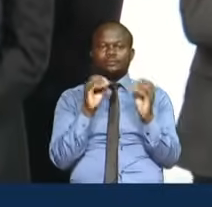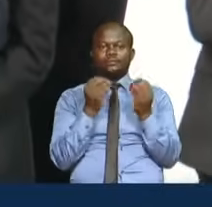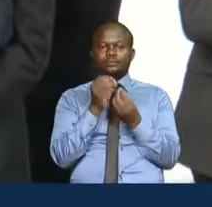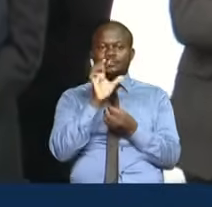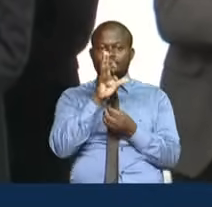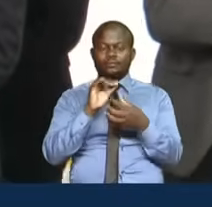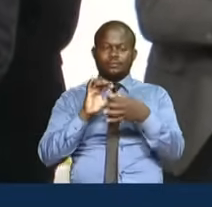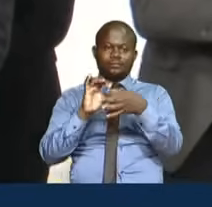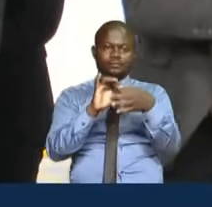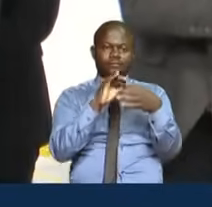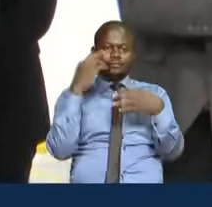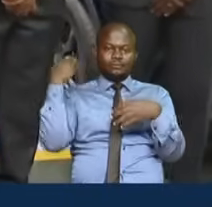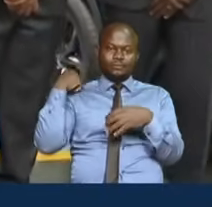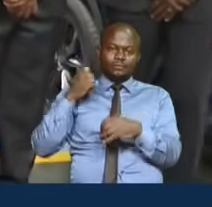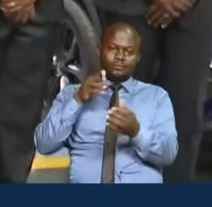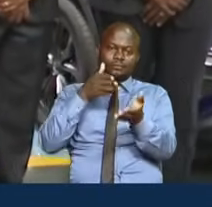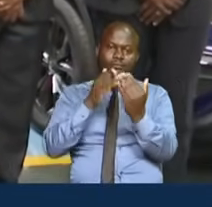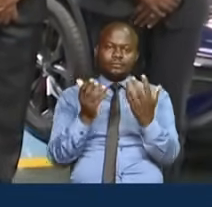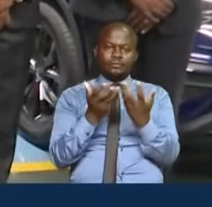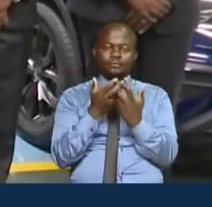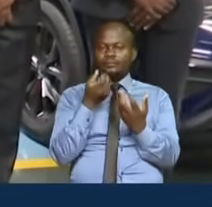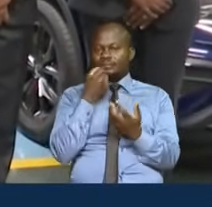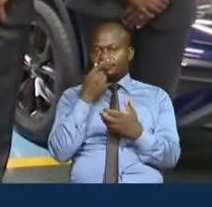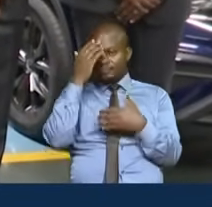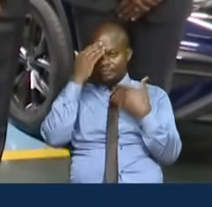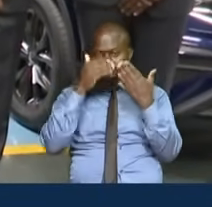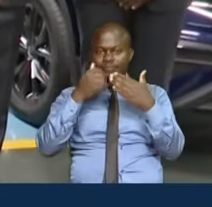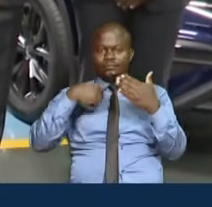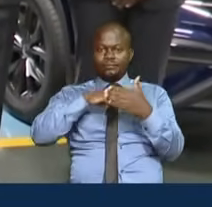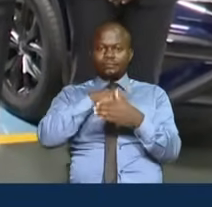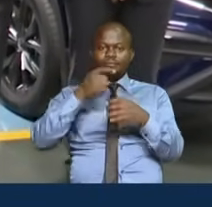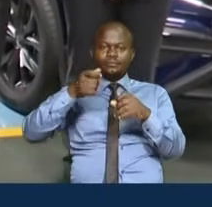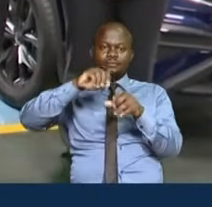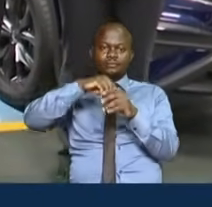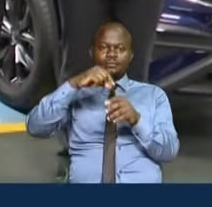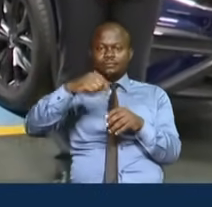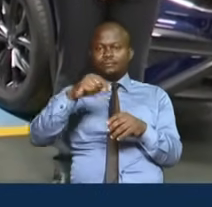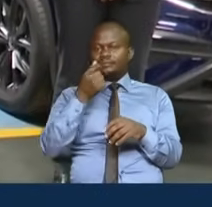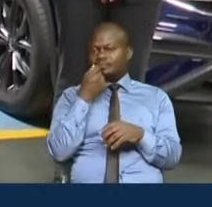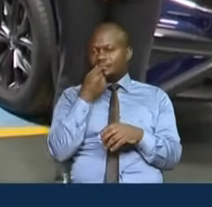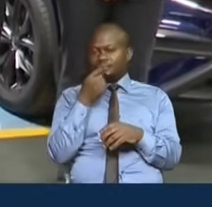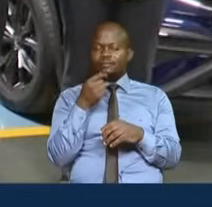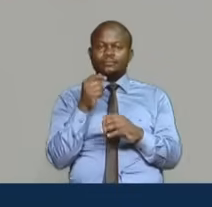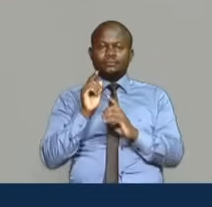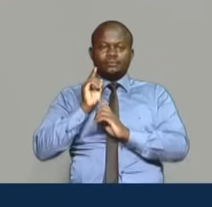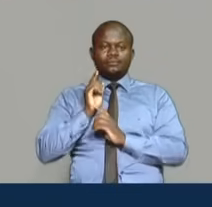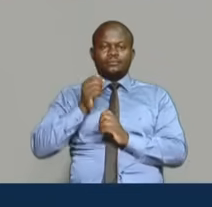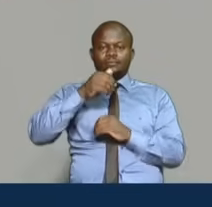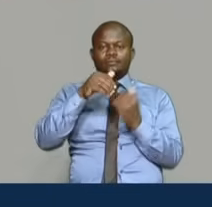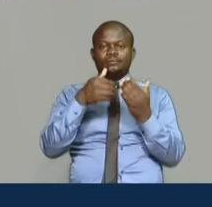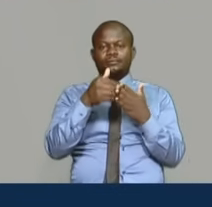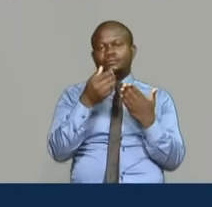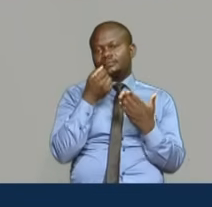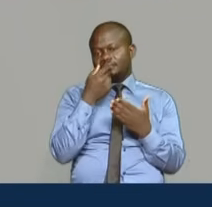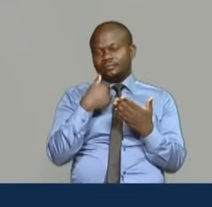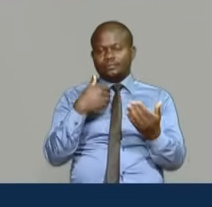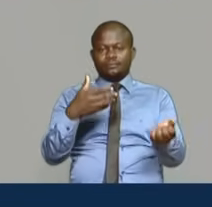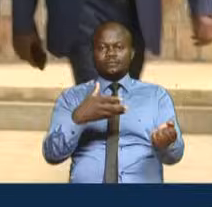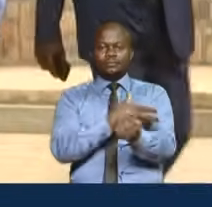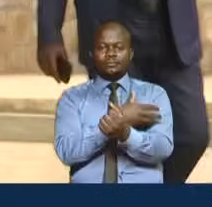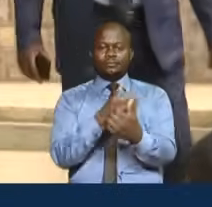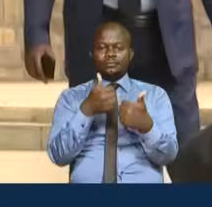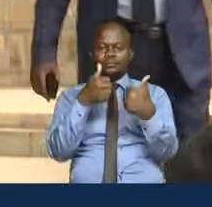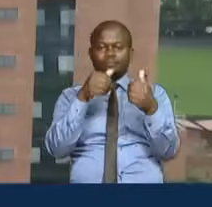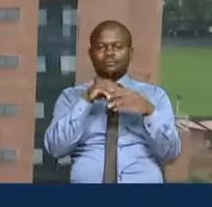ubumwe gishinzwe gukurikirana ibijyanye n'imiti kugira ngo cyongere ubuziranenge bw'imiti, umutekano wayo, ndetse n'imiti ifite ubushobozi bukwiye ku